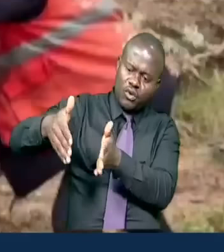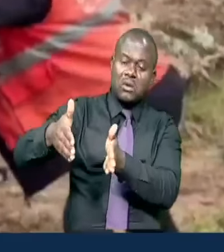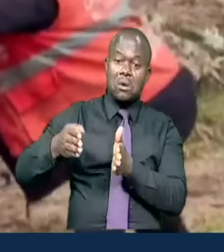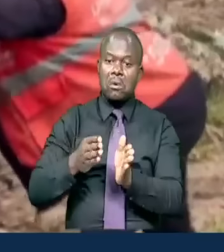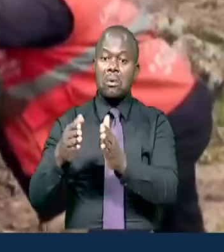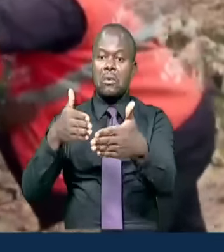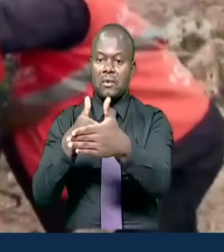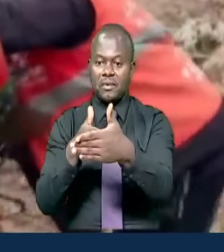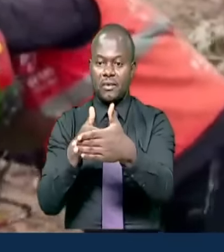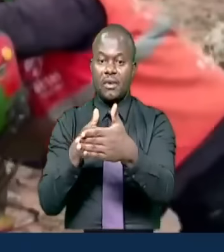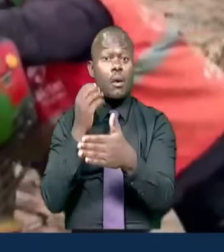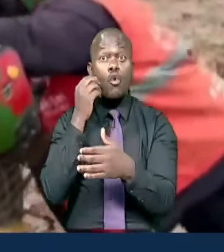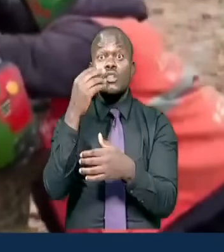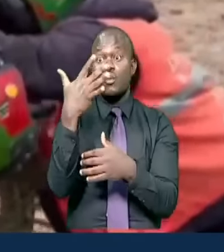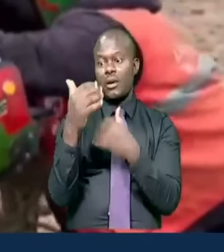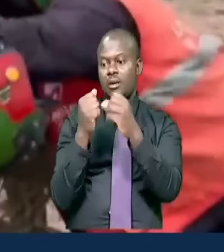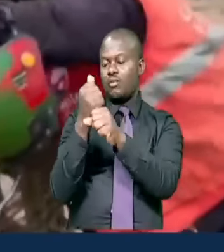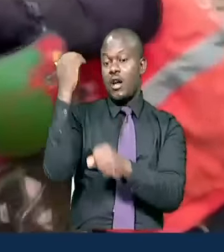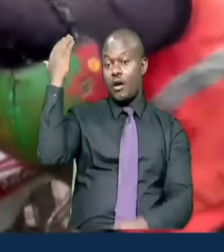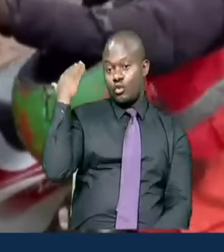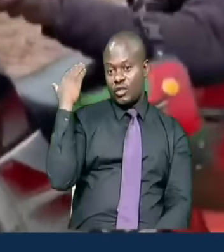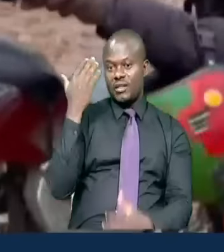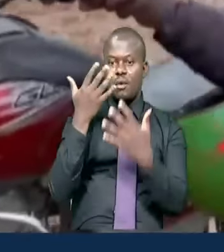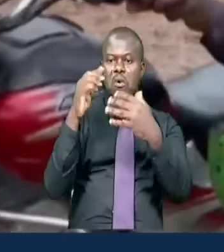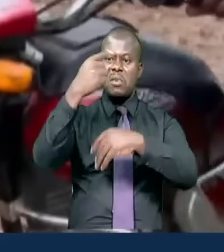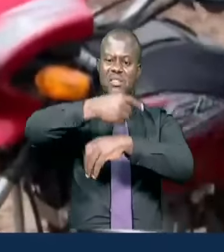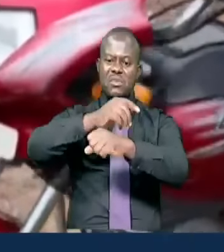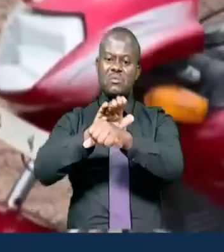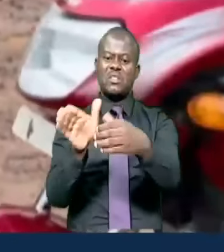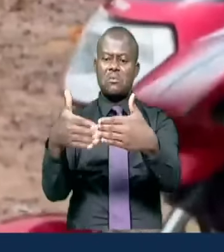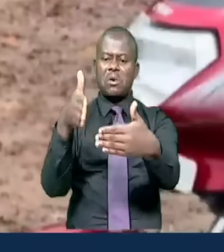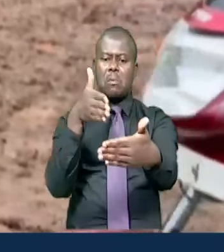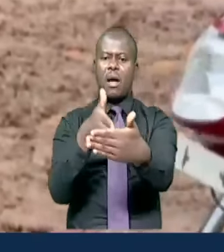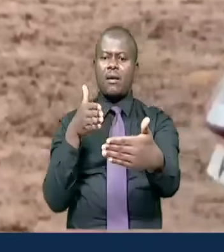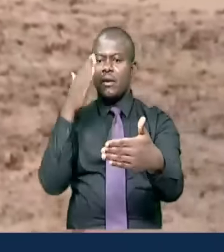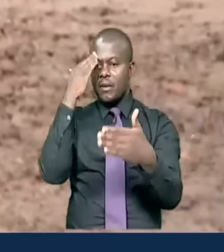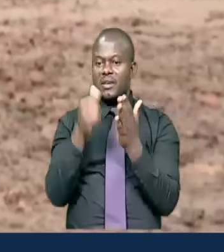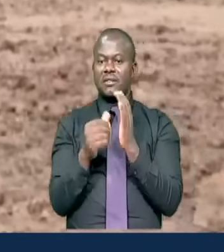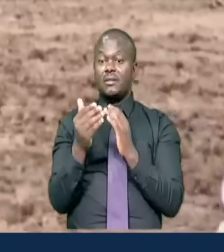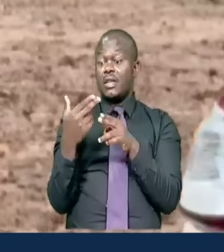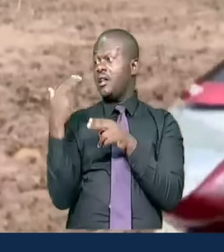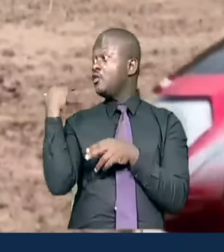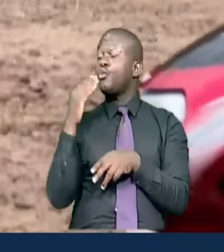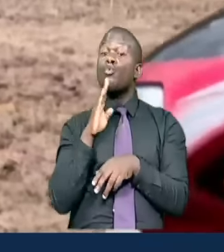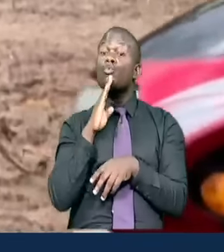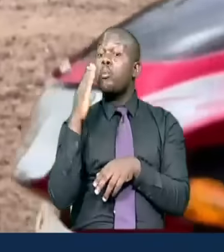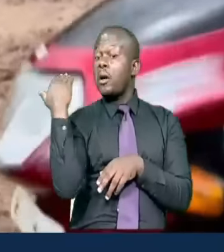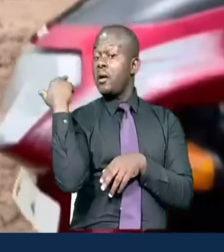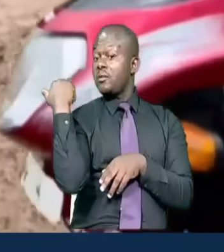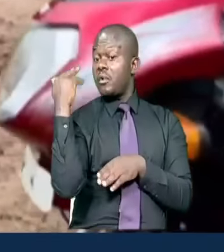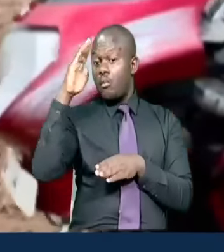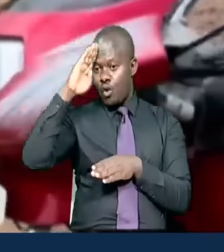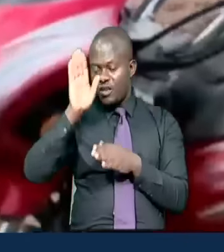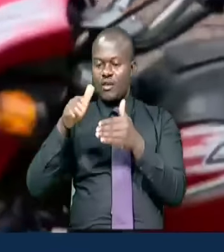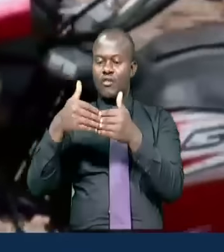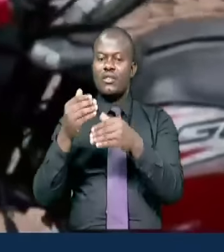ntubenyabagendwa. Mu biza byo mu kwa gatanu umwaka ushize bwo wamaze iminsi myinshi ufunze kubera iki kibazo. N'ejo bundi ku cyumweru nabwo polisi y'igihugu